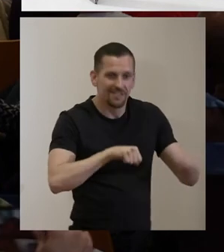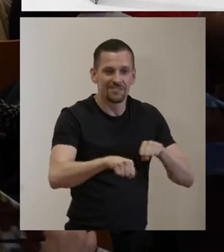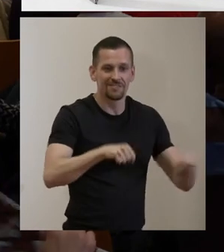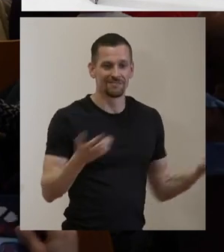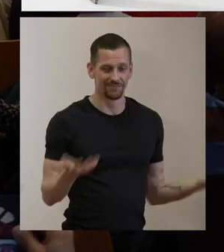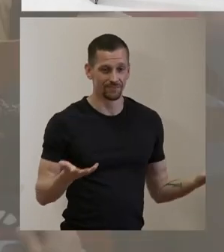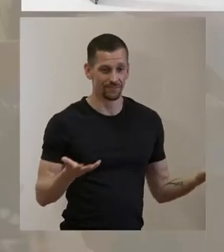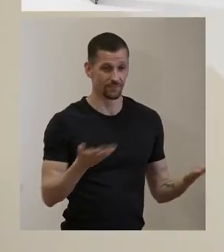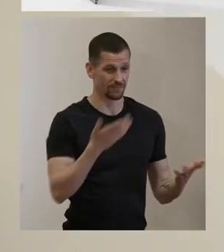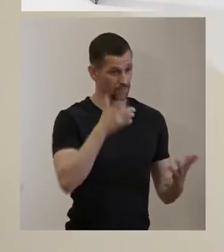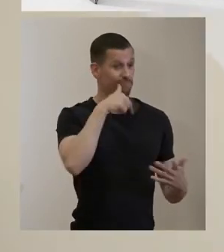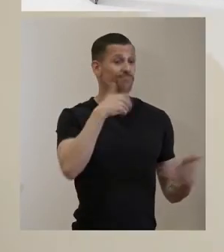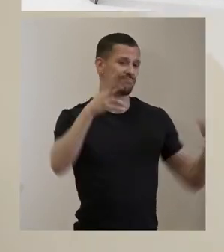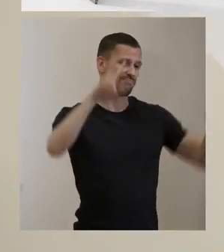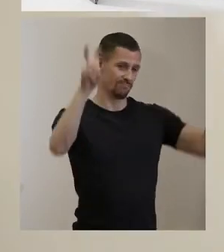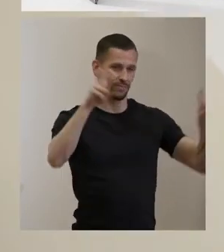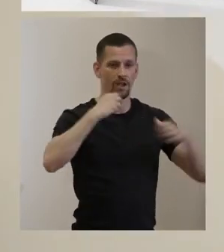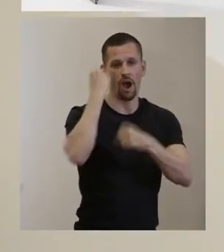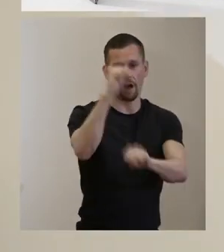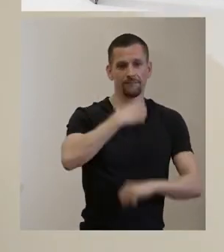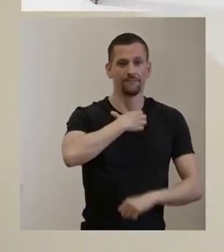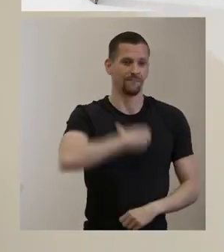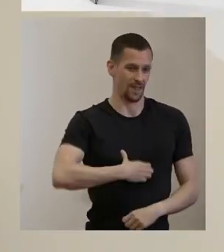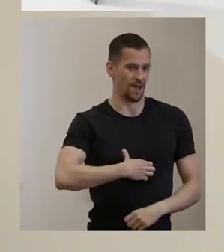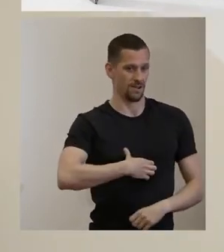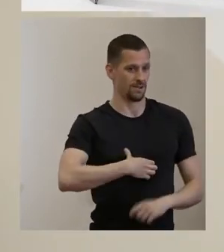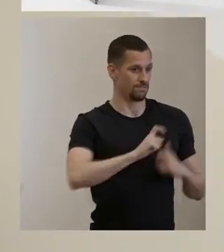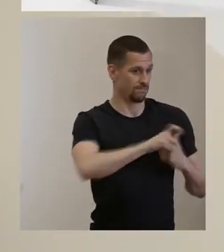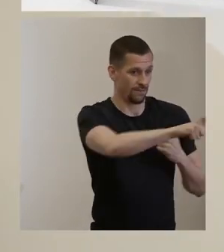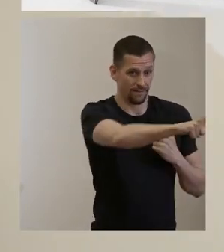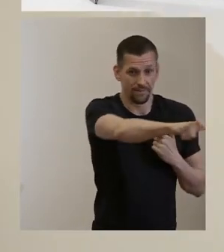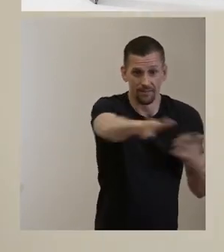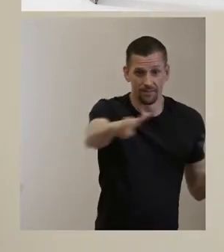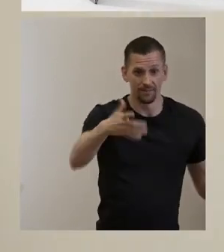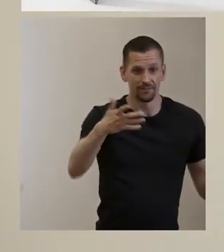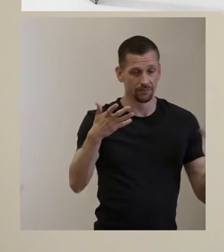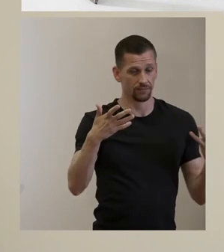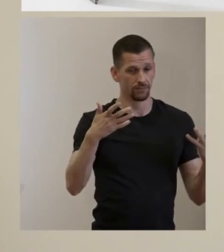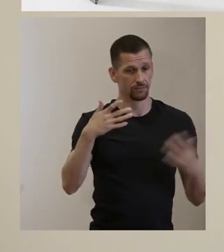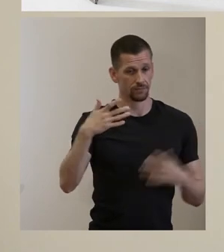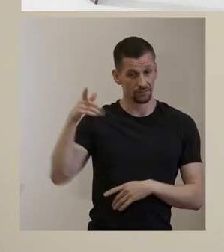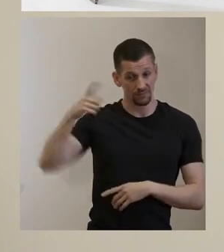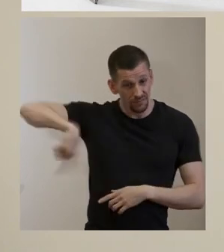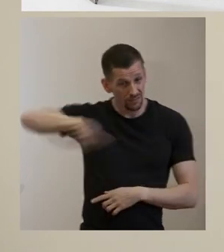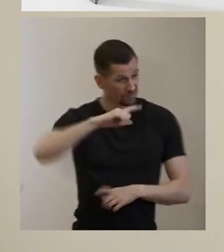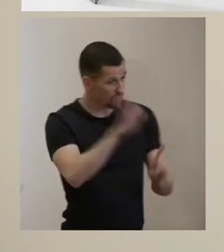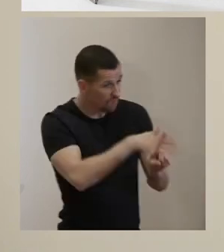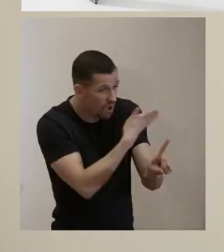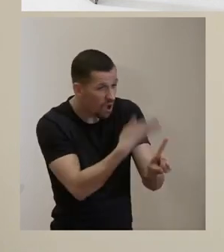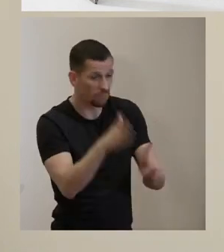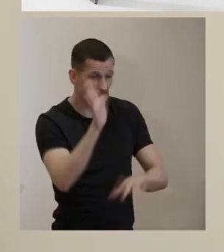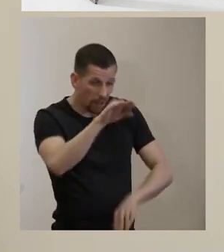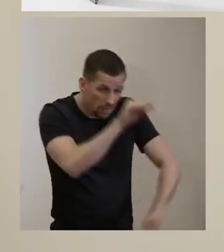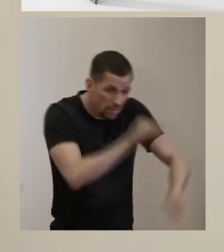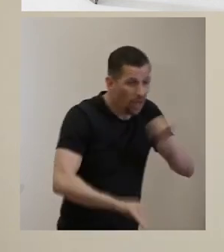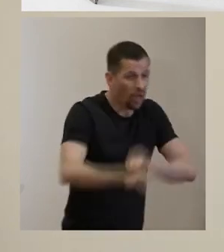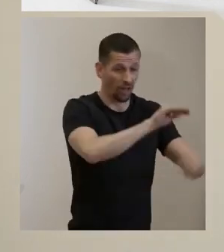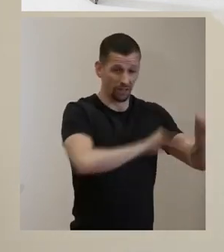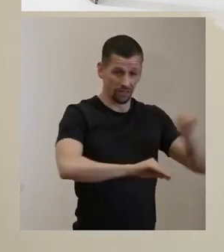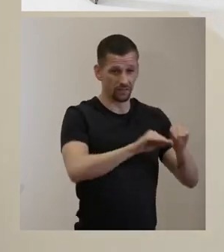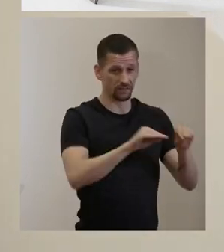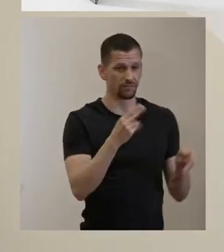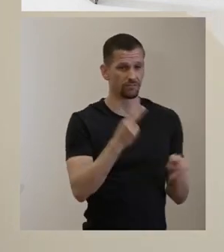suite de mauvais traitements. À chaque fois que l'un d'eux est battu ou maltraité, c'est tous les nègres à bord qui nous en veulent, qui deviennent mélancoliques et refusent